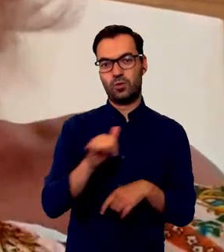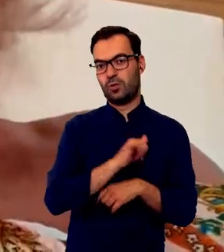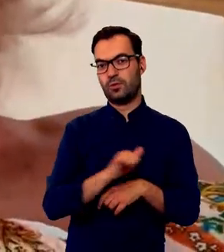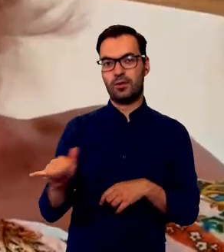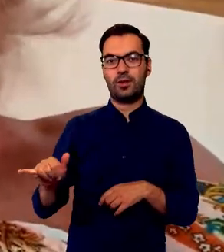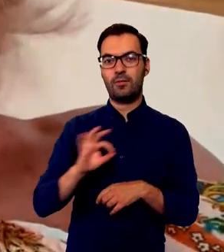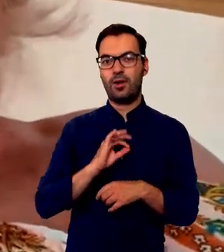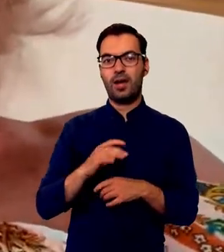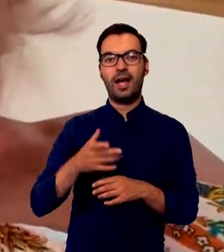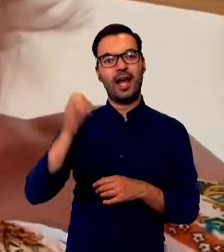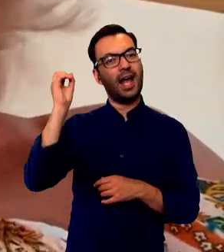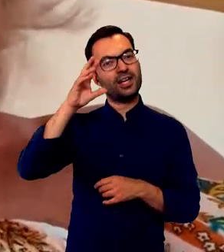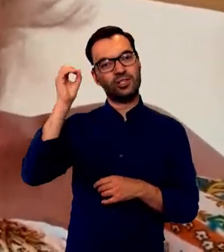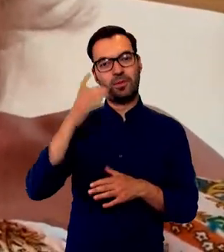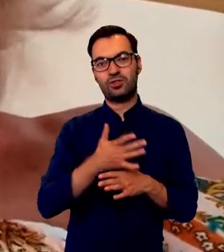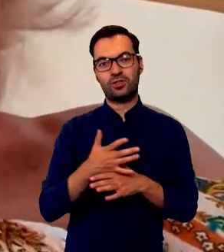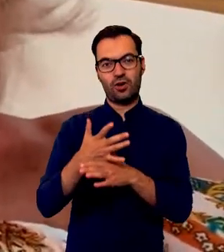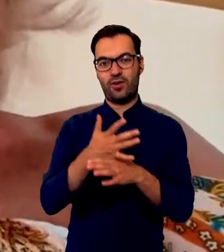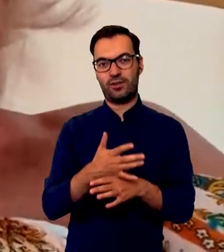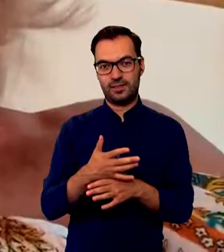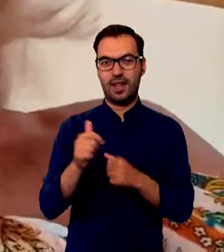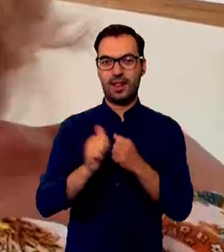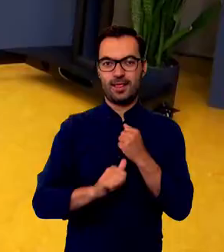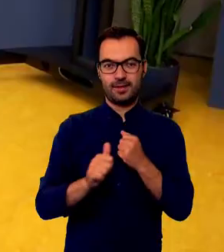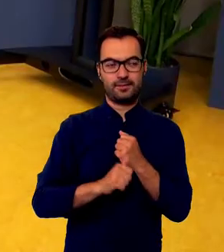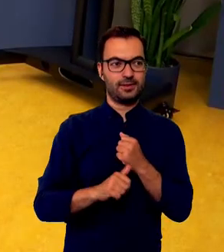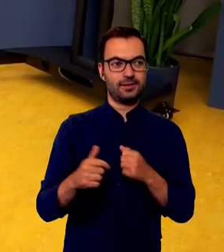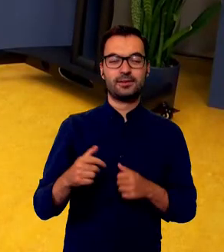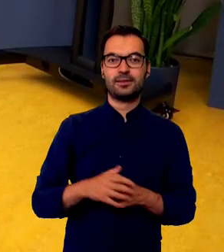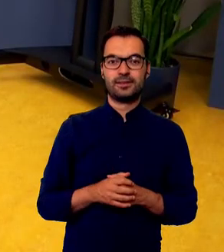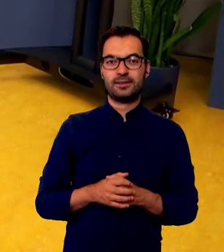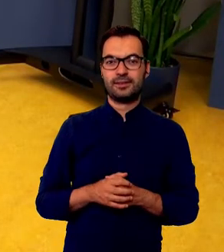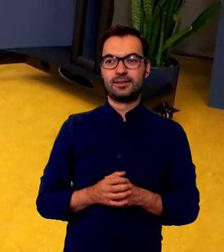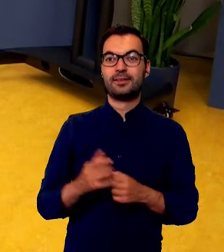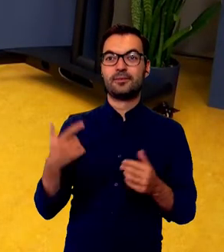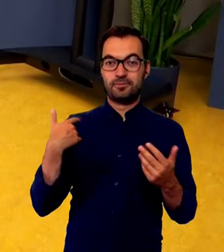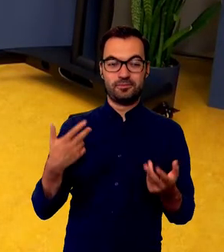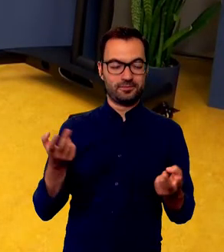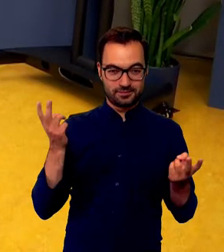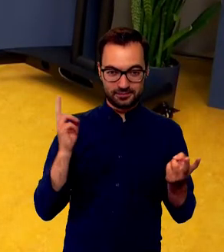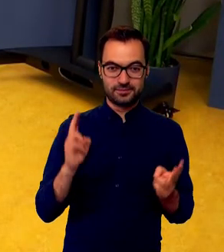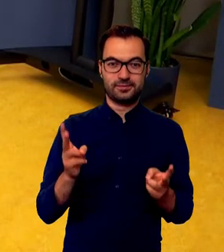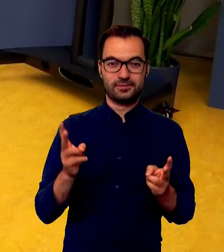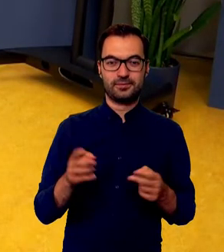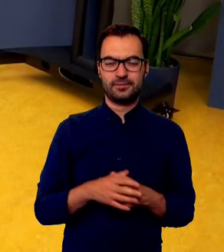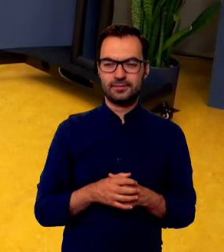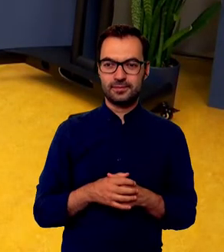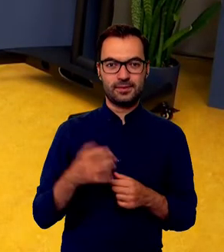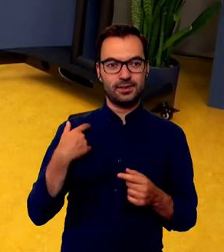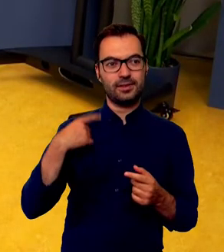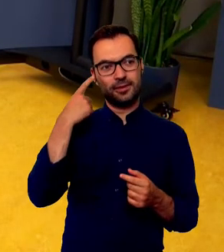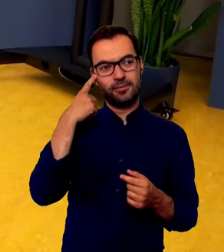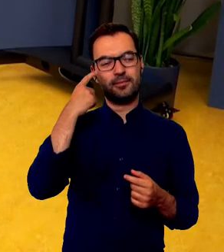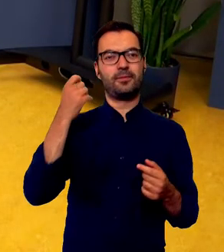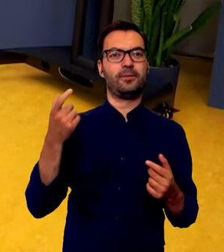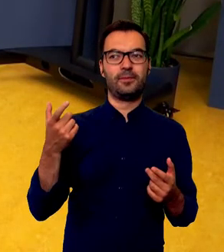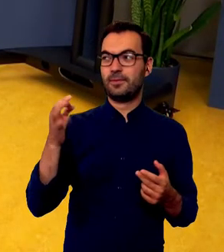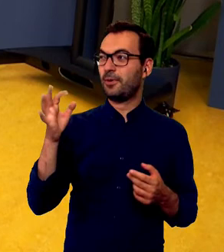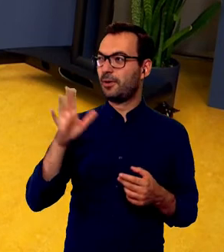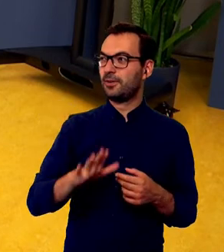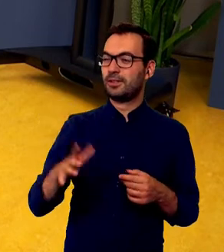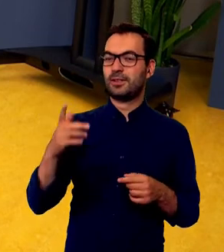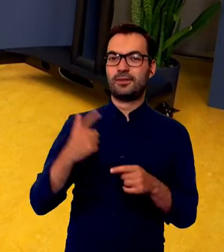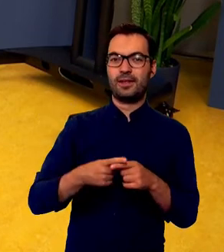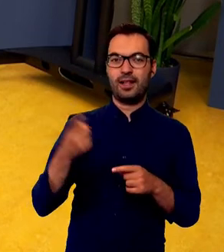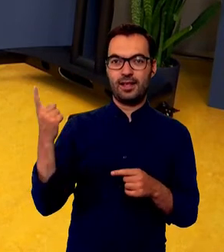schodów hiszpańskich w lipcu 2013 Gratulacje. Roku. Tak, była i wiesz, ja sobie pomyślałam, Boże, po tych 20